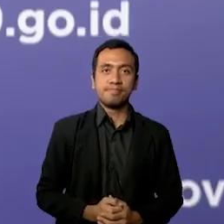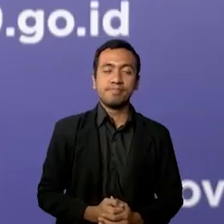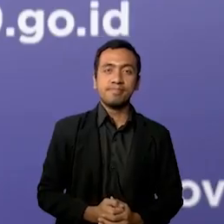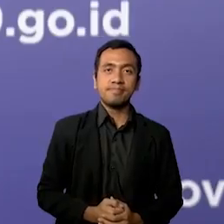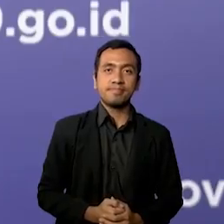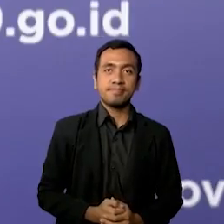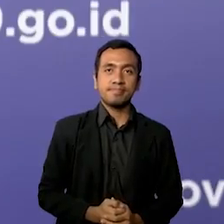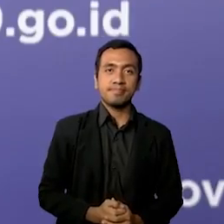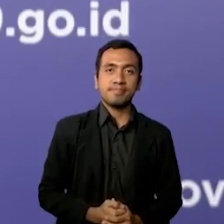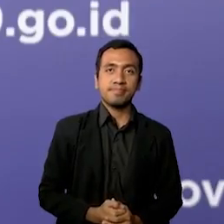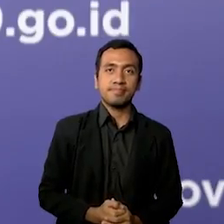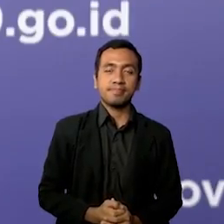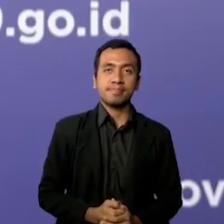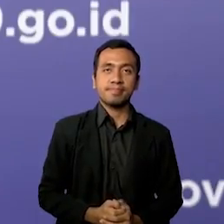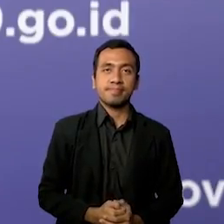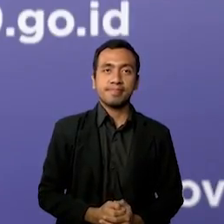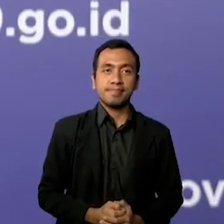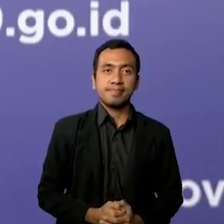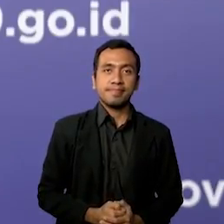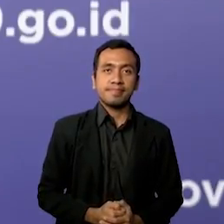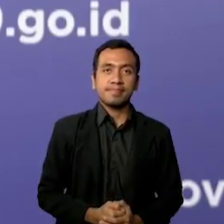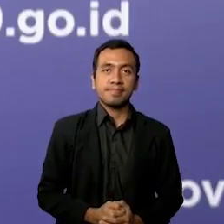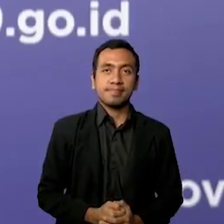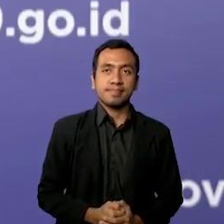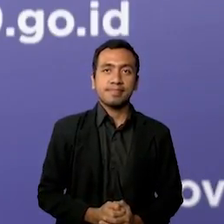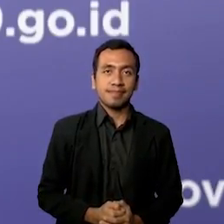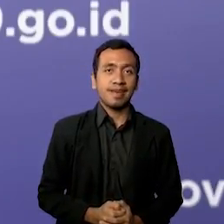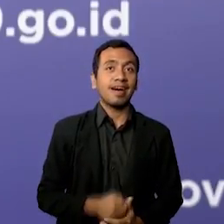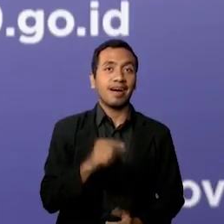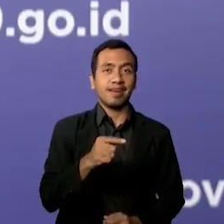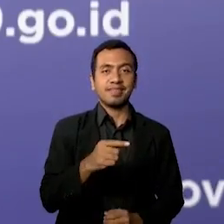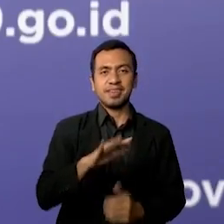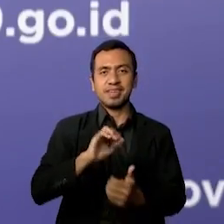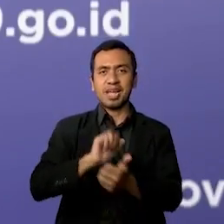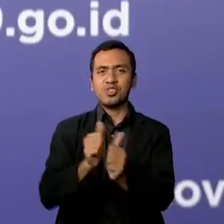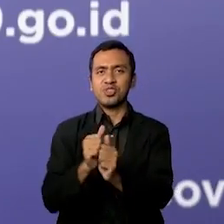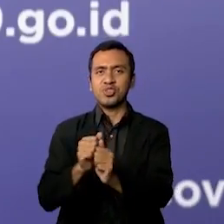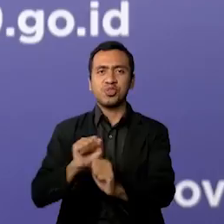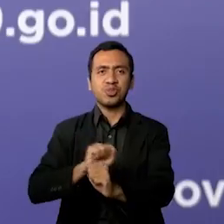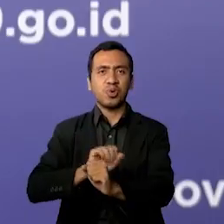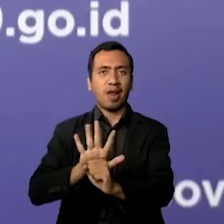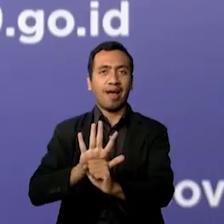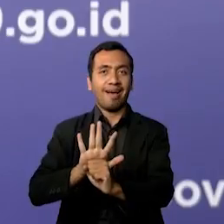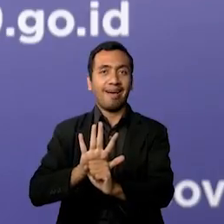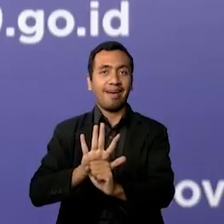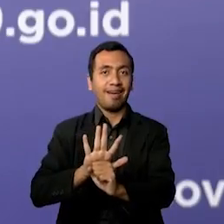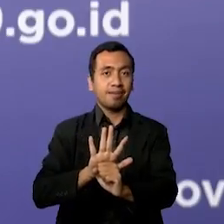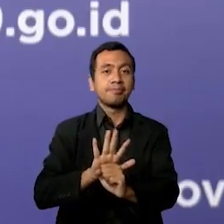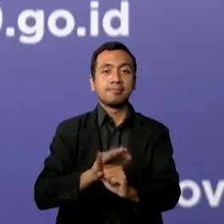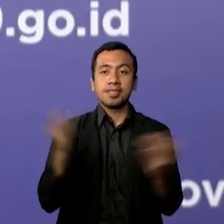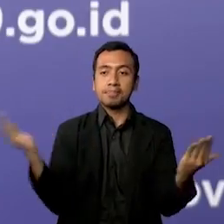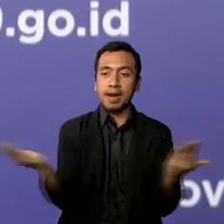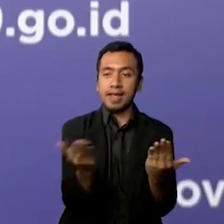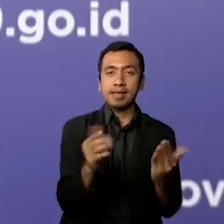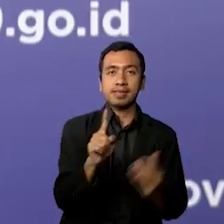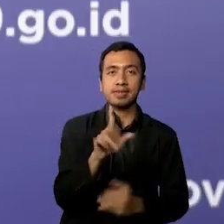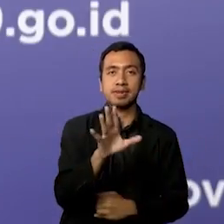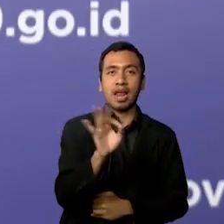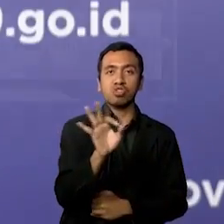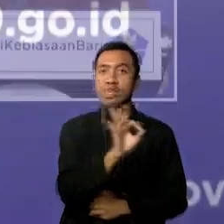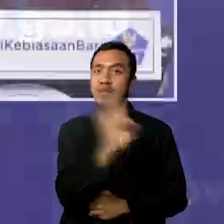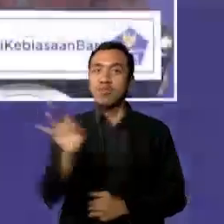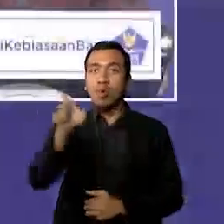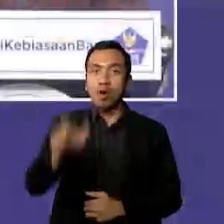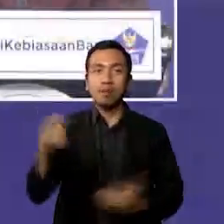Pertama-tama, kami akan menyampaikan terkait dengan laju insidensi kasus positif per 100.000 penduduk. Di sini kita dapat